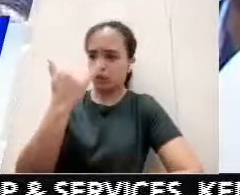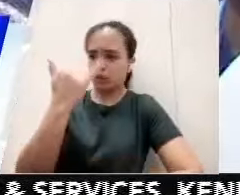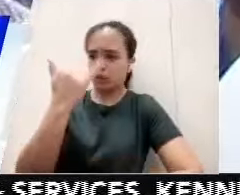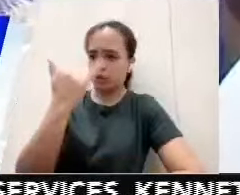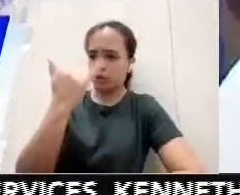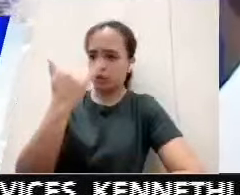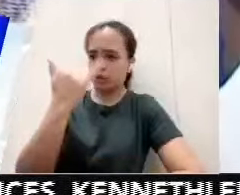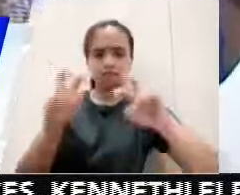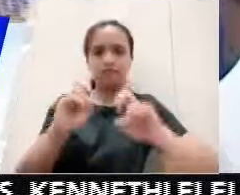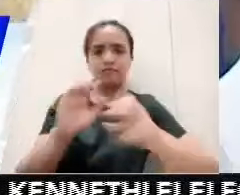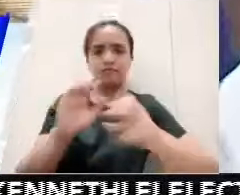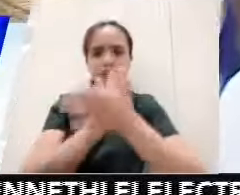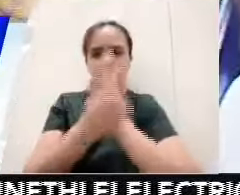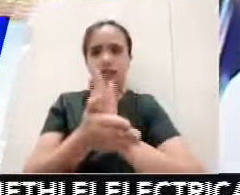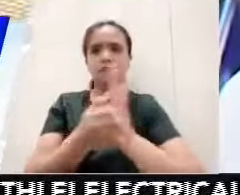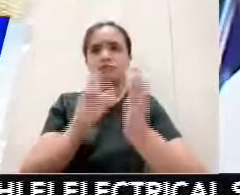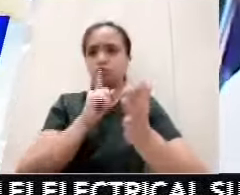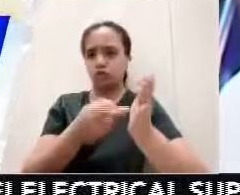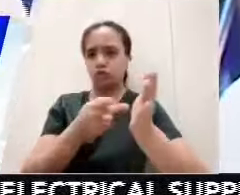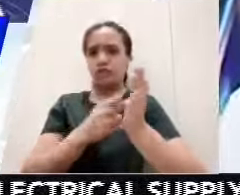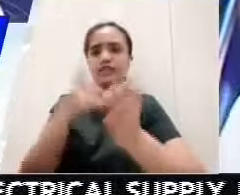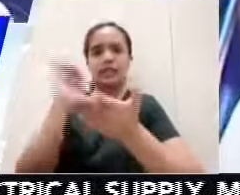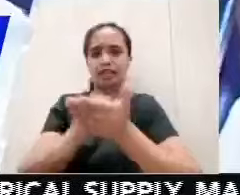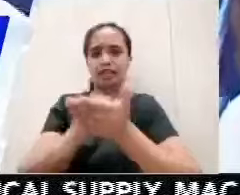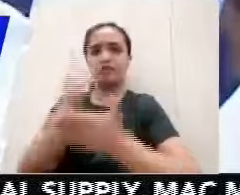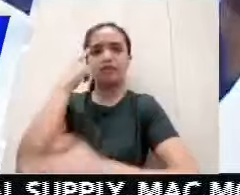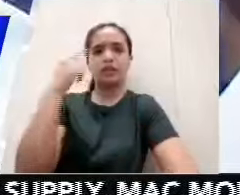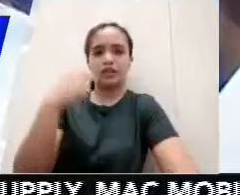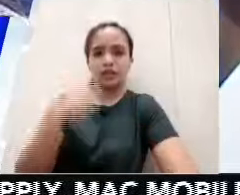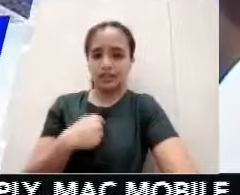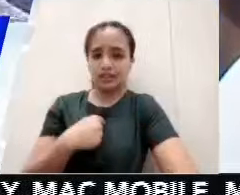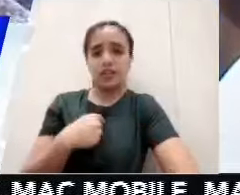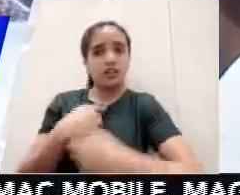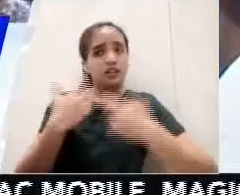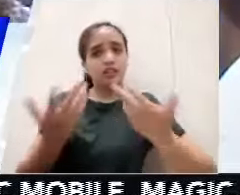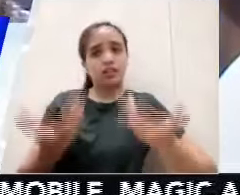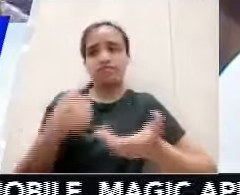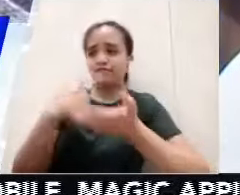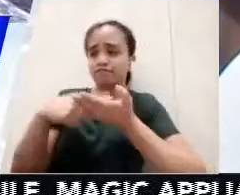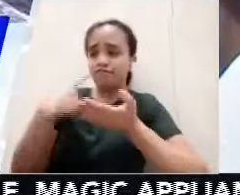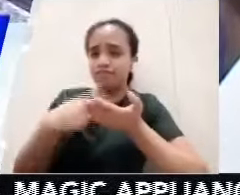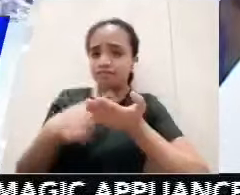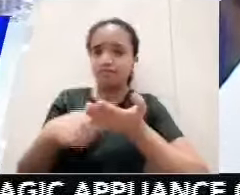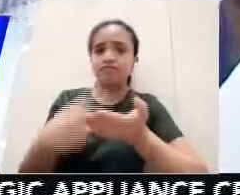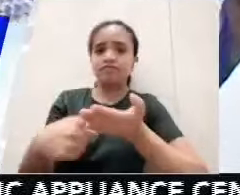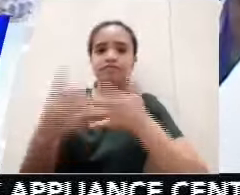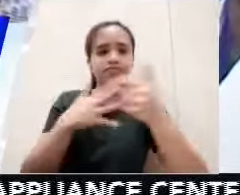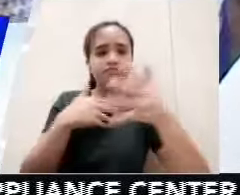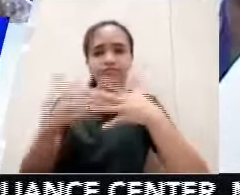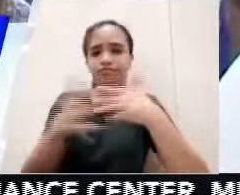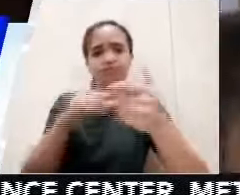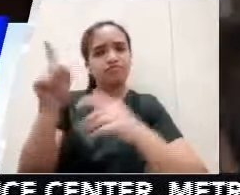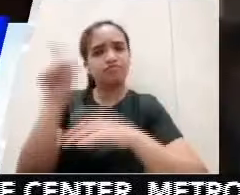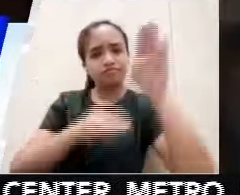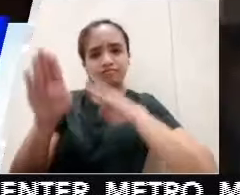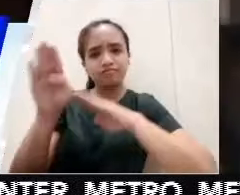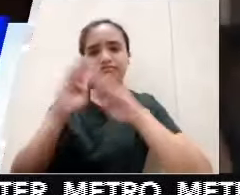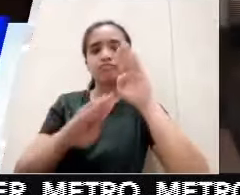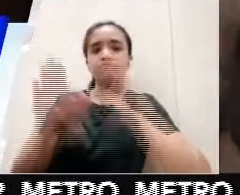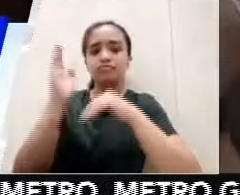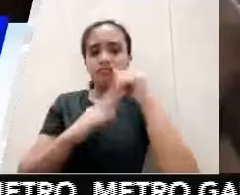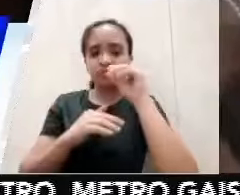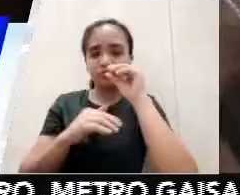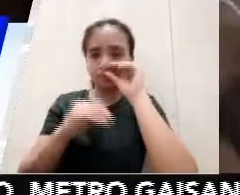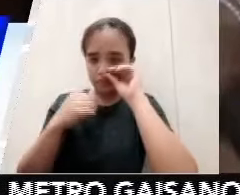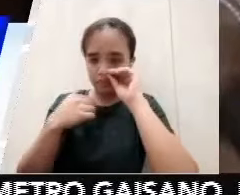sister yun ang akin e pag-usapan akong pag-usapan ang problema non kesa sa kinukubli natin